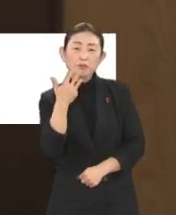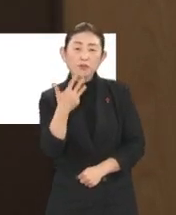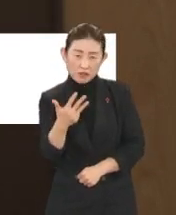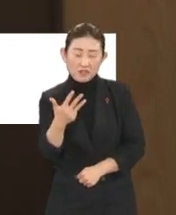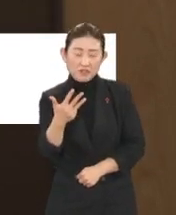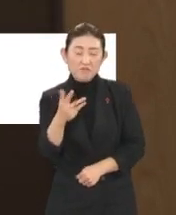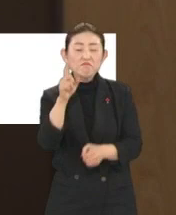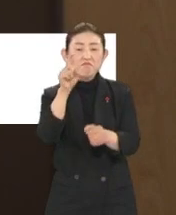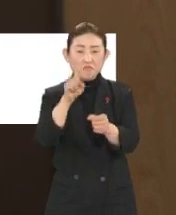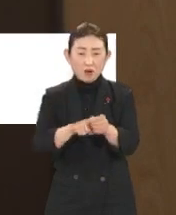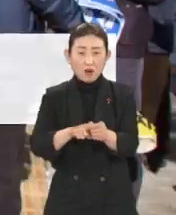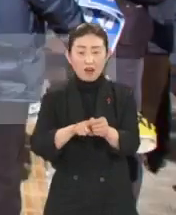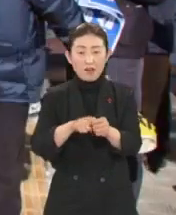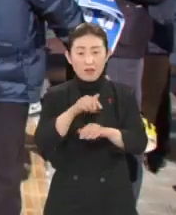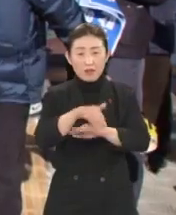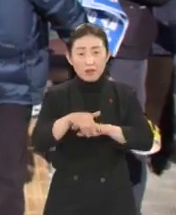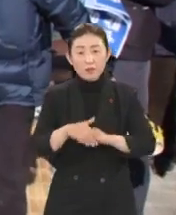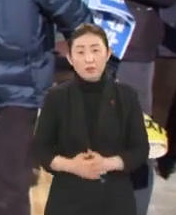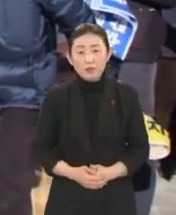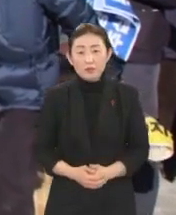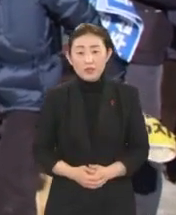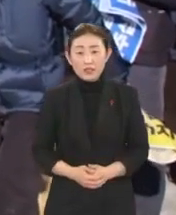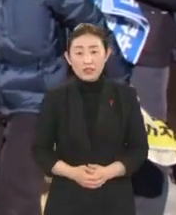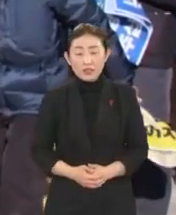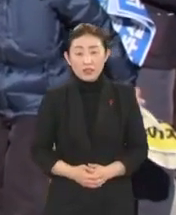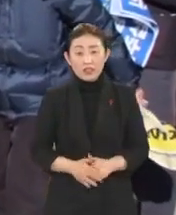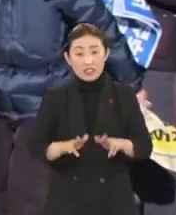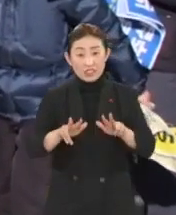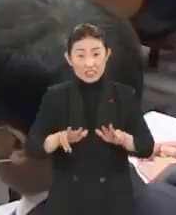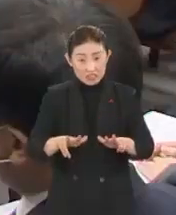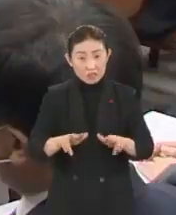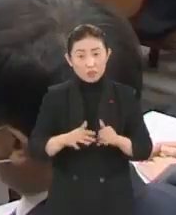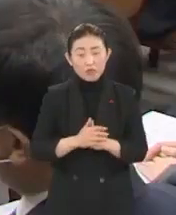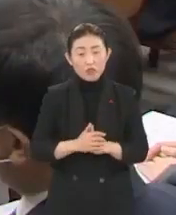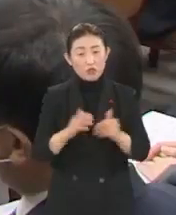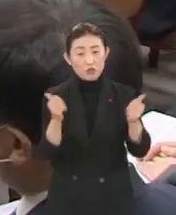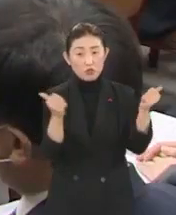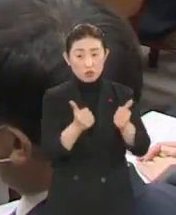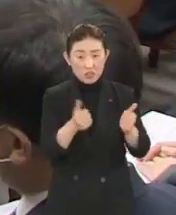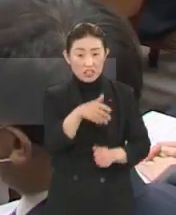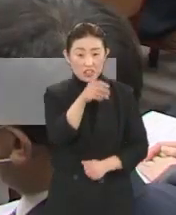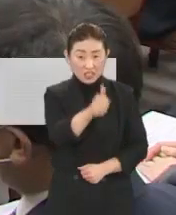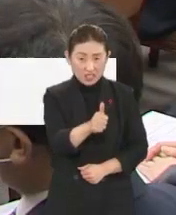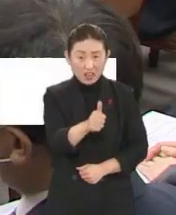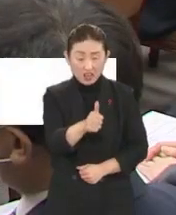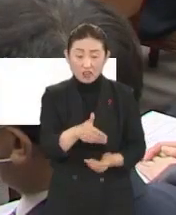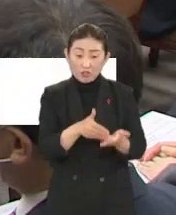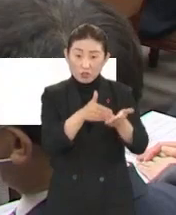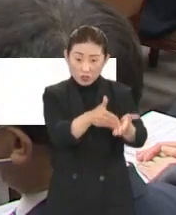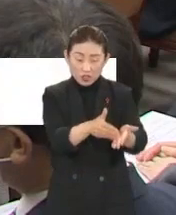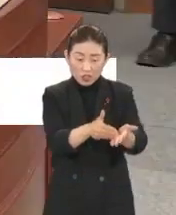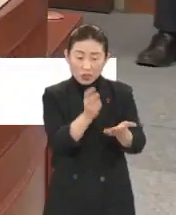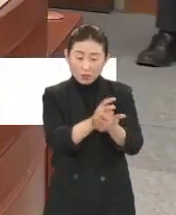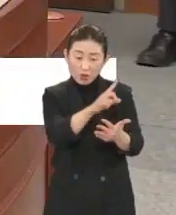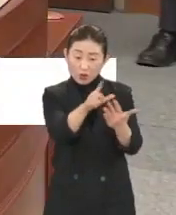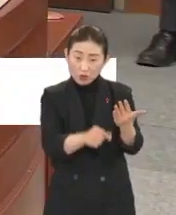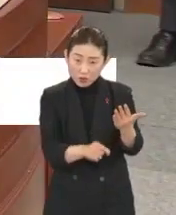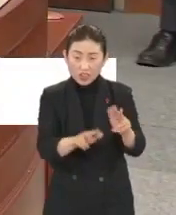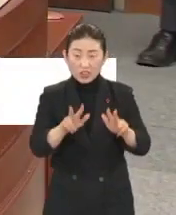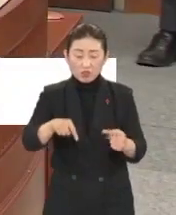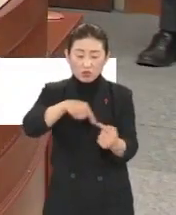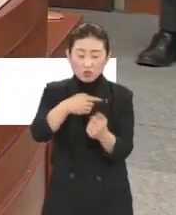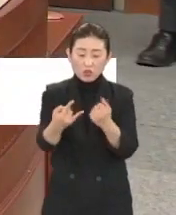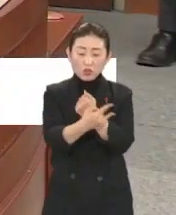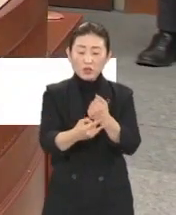2028년을 목표로 하고 있습니다. 그런데 지역 여론의 아우성 속에 국회의장이 간신히 발의한 국회 규칙 제정안이